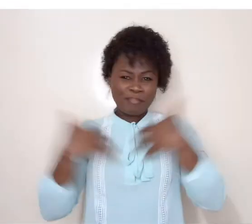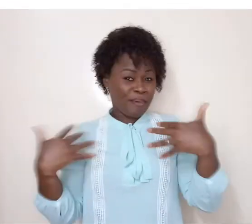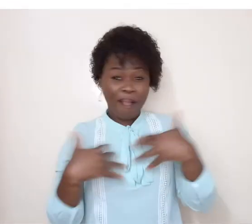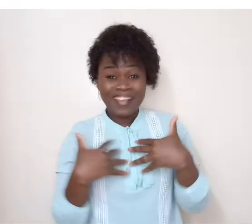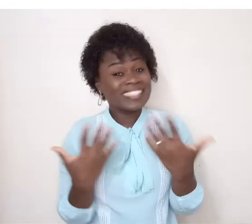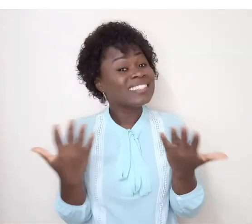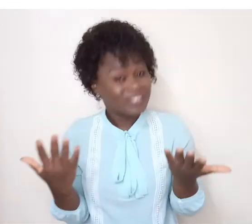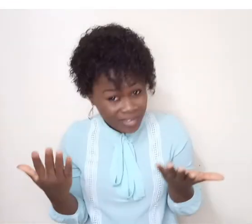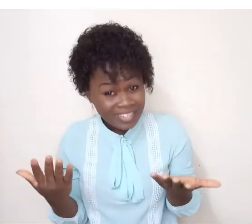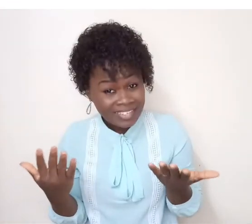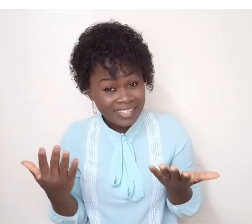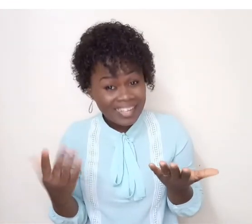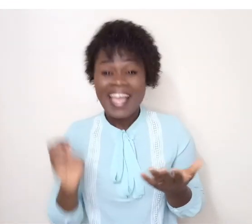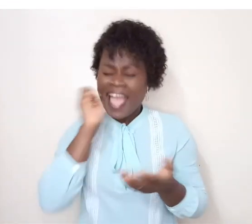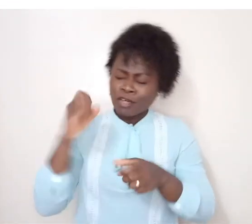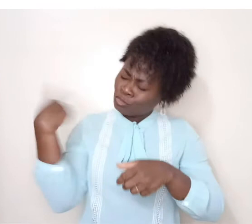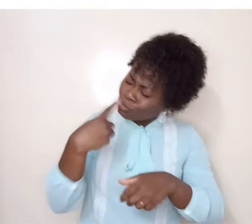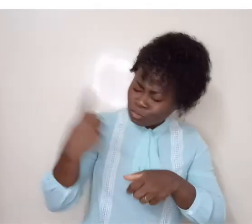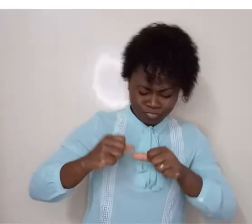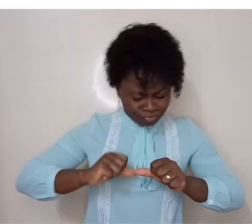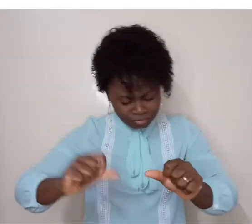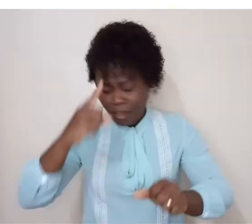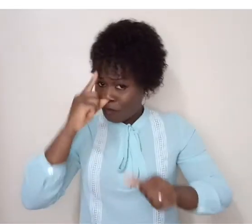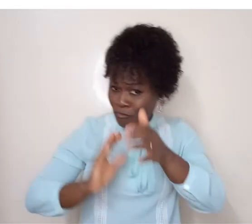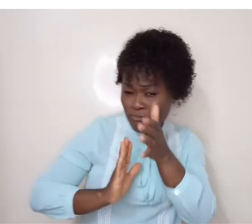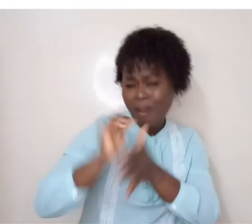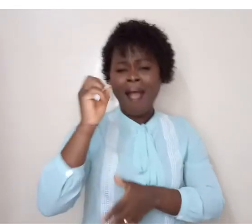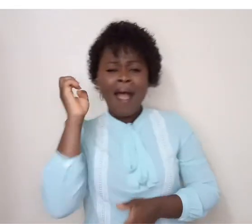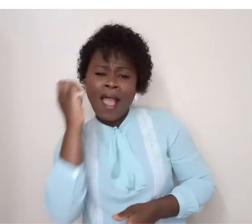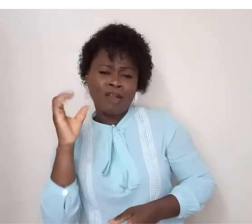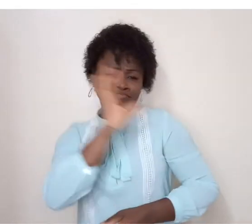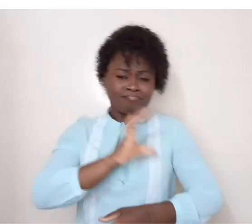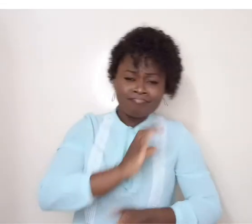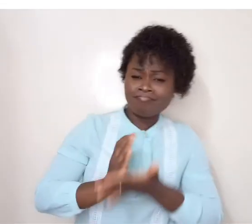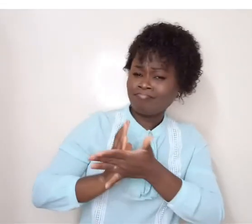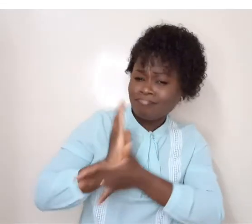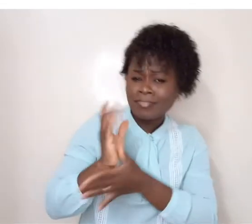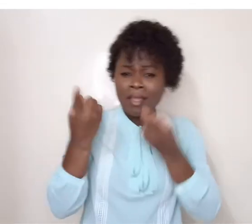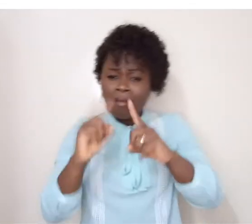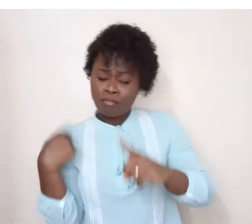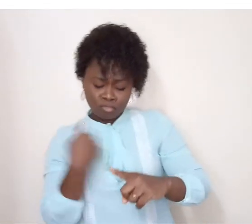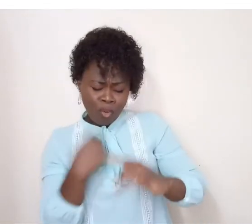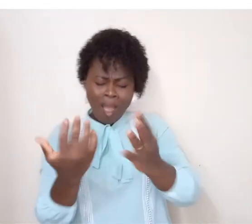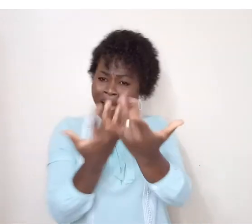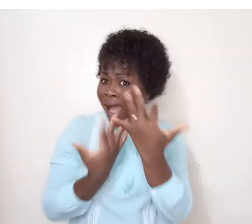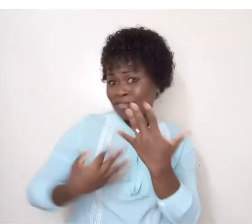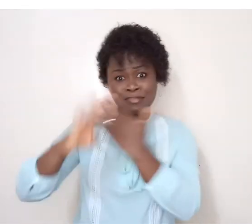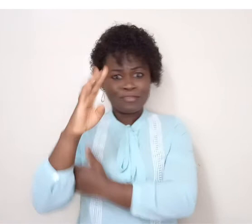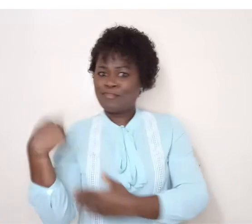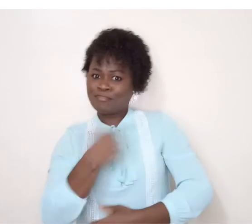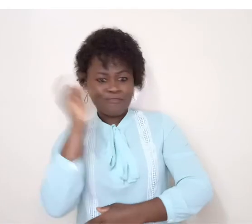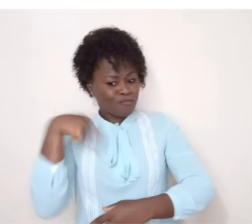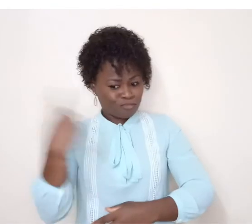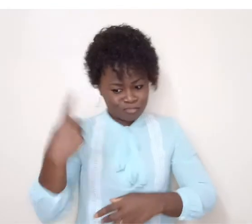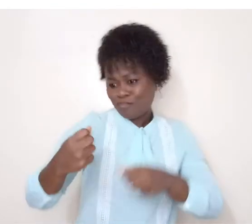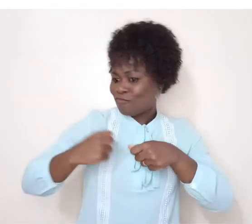prendre le dessus sur sa foi. Quelle belle attitude lorsqu'on est dans l'attente de Dieu. Son budget était restreint,